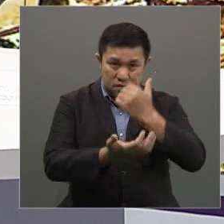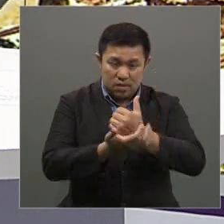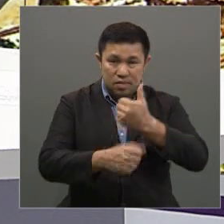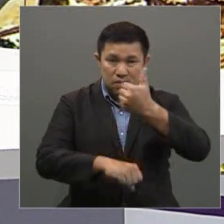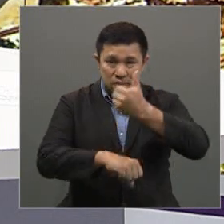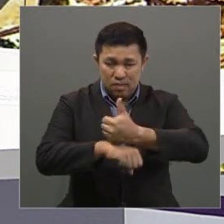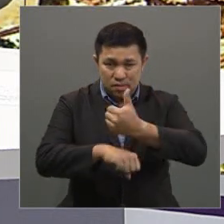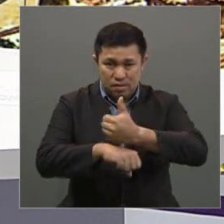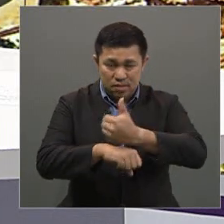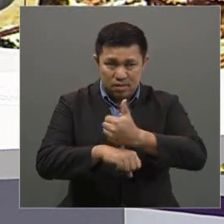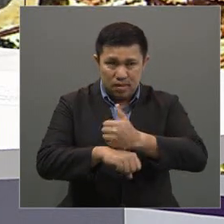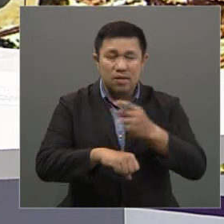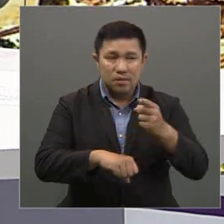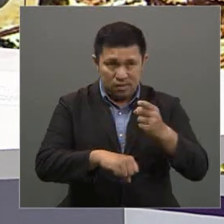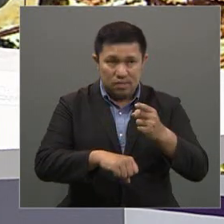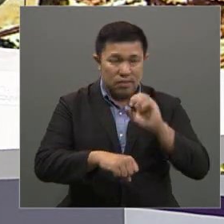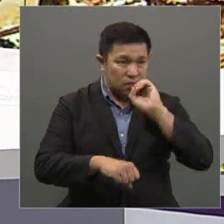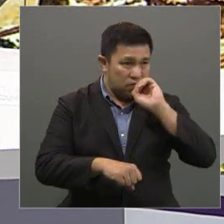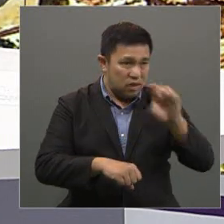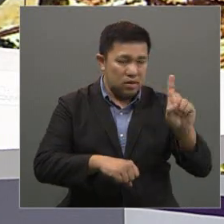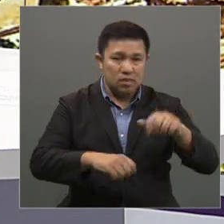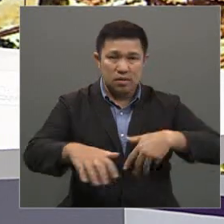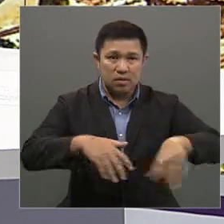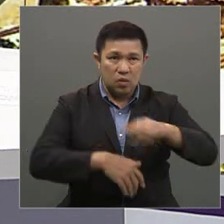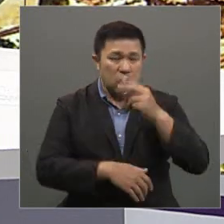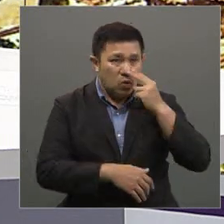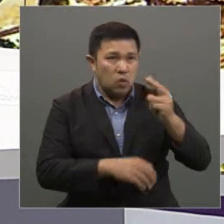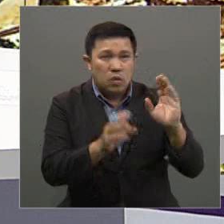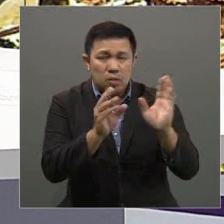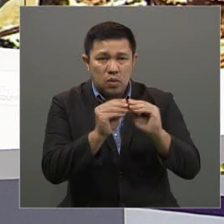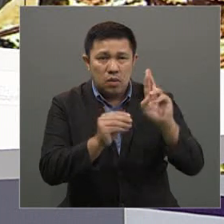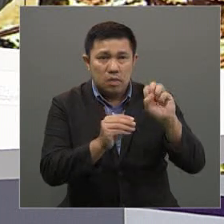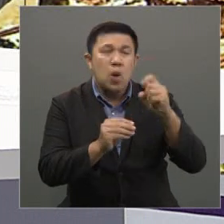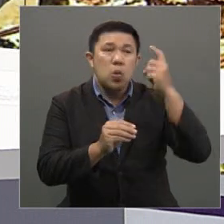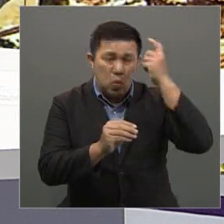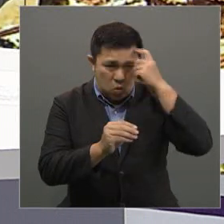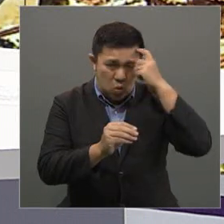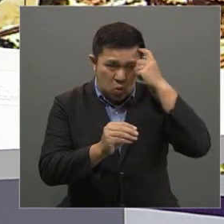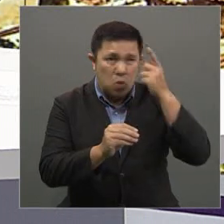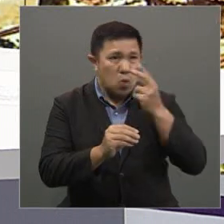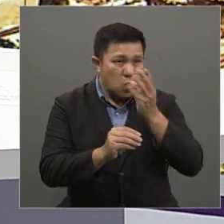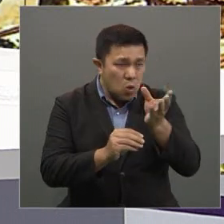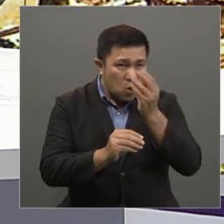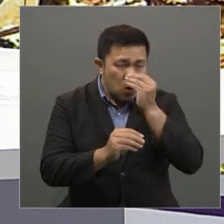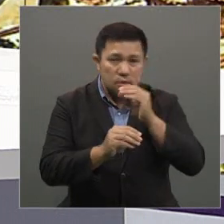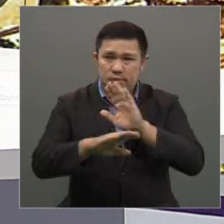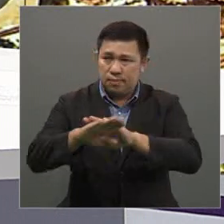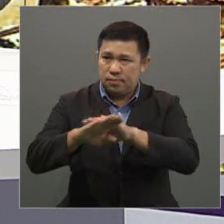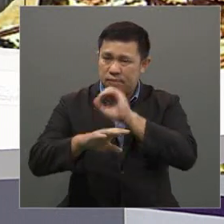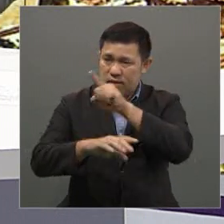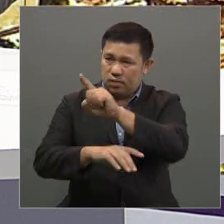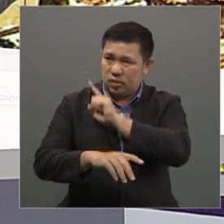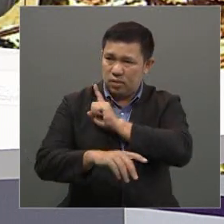ก็เลยบอกผ่านทางสภาเผื่อว่าประชาชนเขาดูประชุมสภาไงจะได้รู้นะครับแล้วก็เหมือนเป็นการแบบกระทุ้งไปที่หน่วยงานต่างๆด้วยน